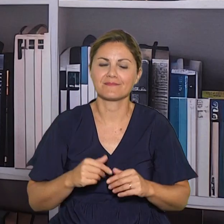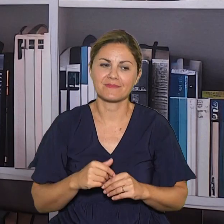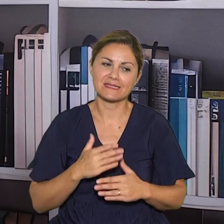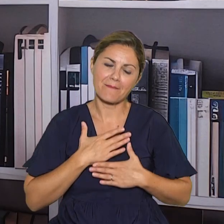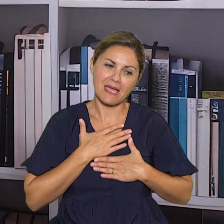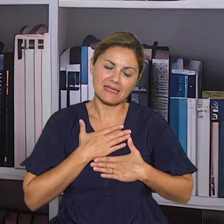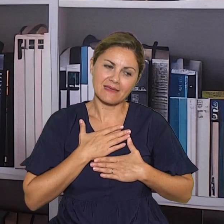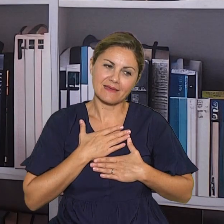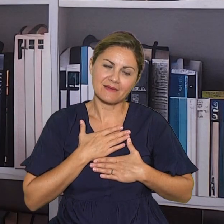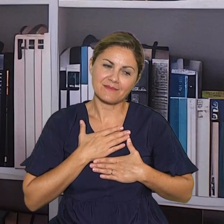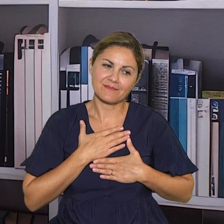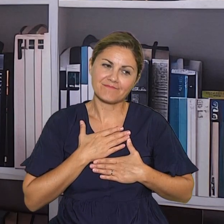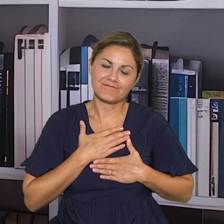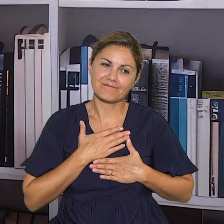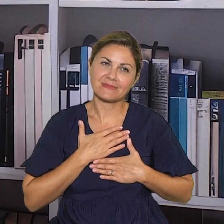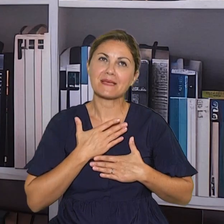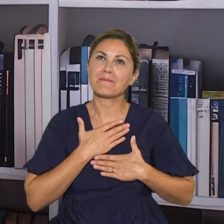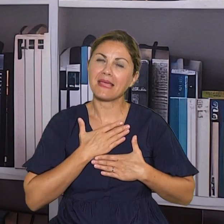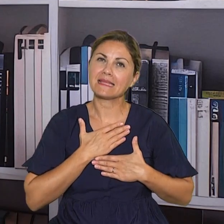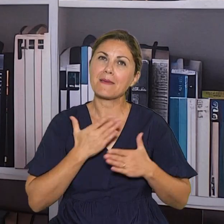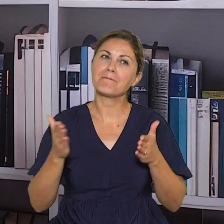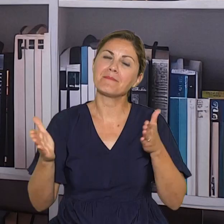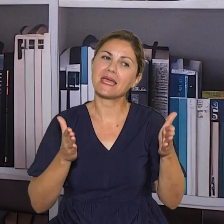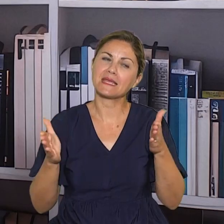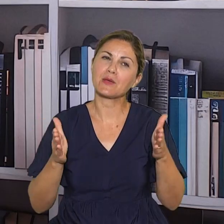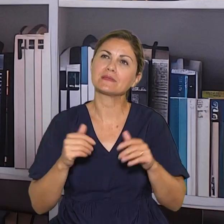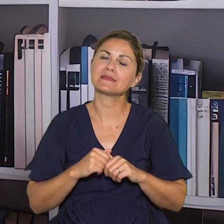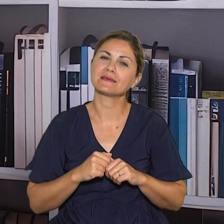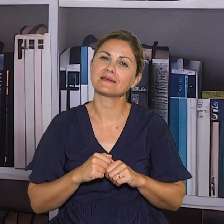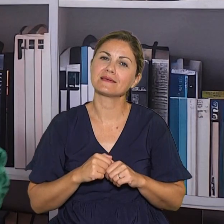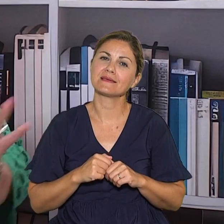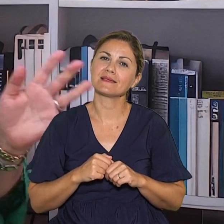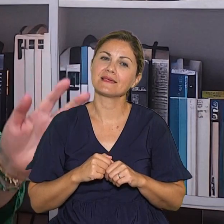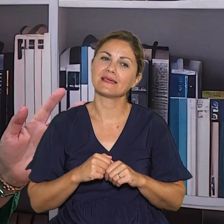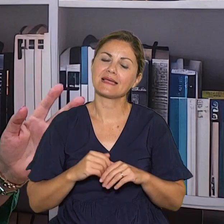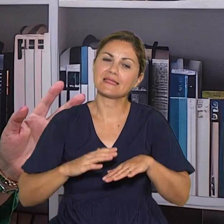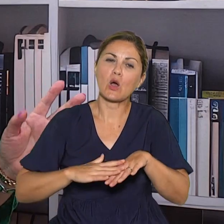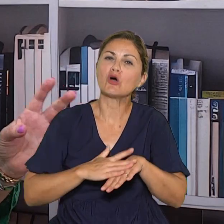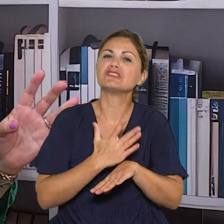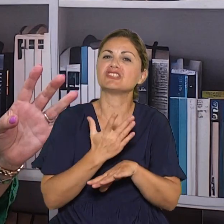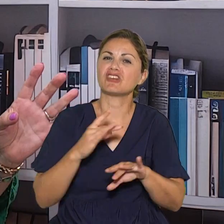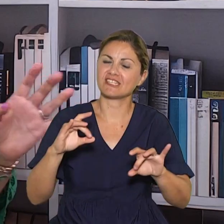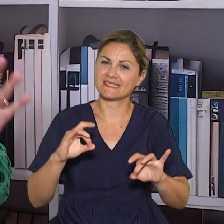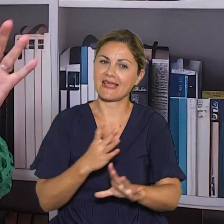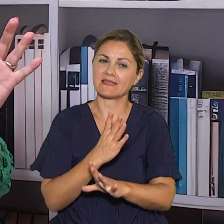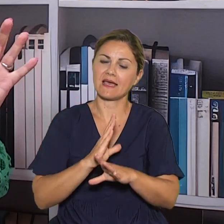Mislim da je najljepši period čovjekovog života onaj period gdje je on bio sretan,